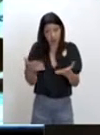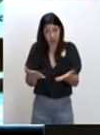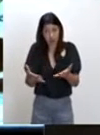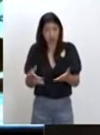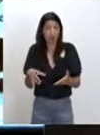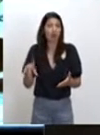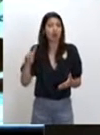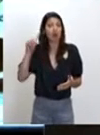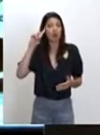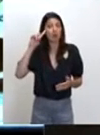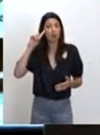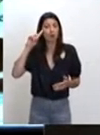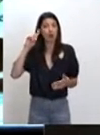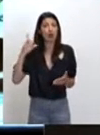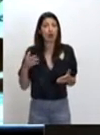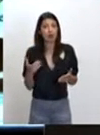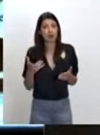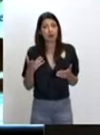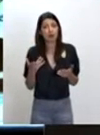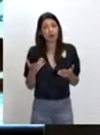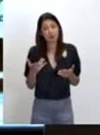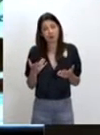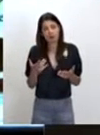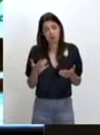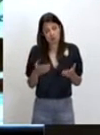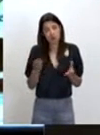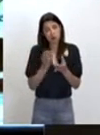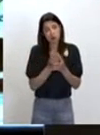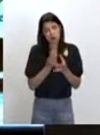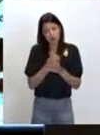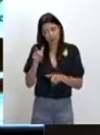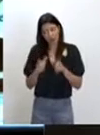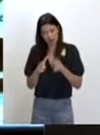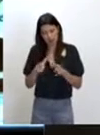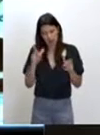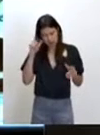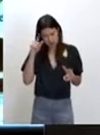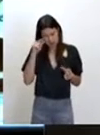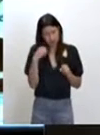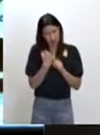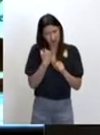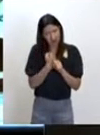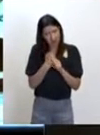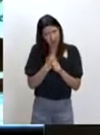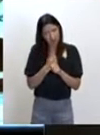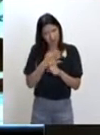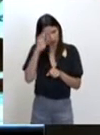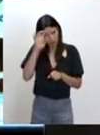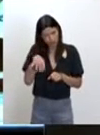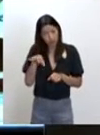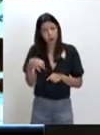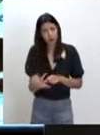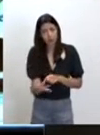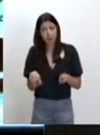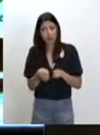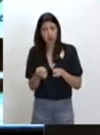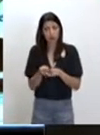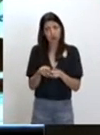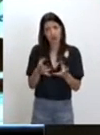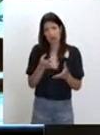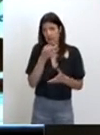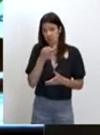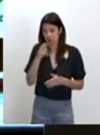saluer le travail accompli dans ce dossier et souligner la volonté politique